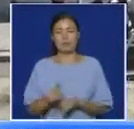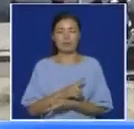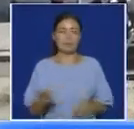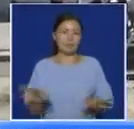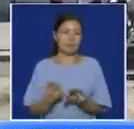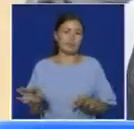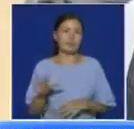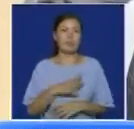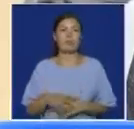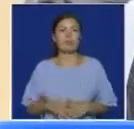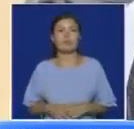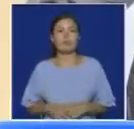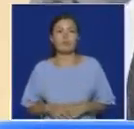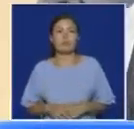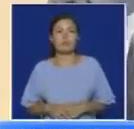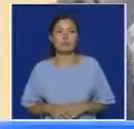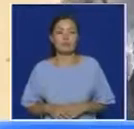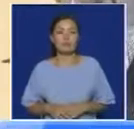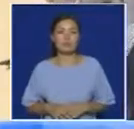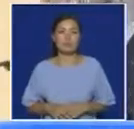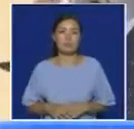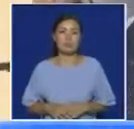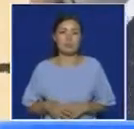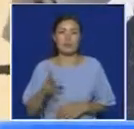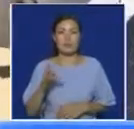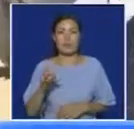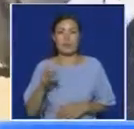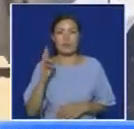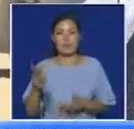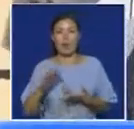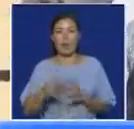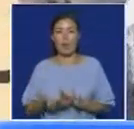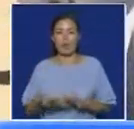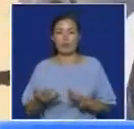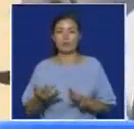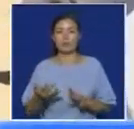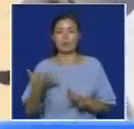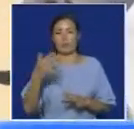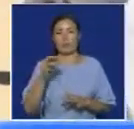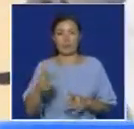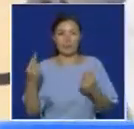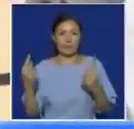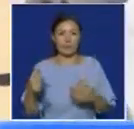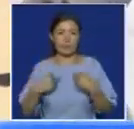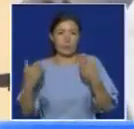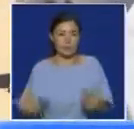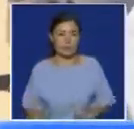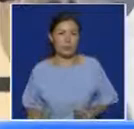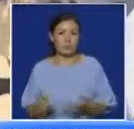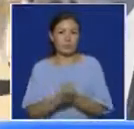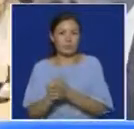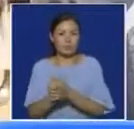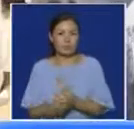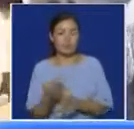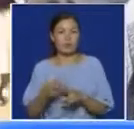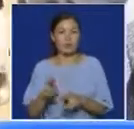арқау етті. Құтты болсын 50 жылын Сенек ауыл әкімдігі, Сенек серіктестігі, Ода қалқының ынтымақтық